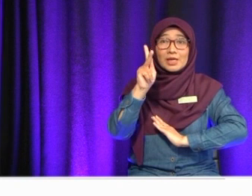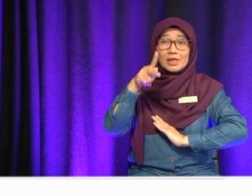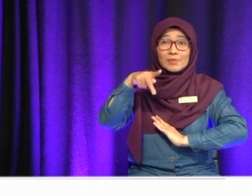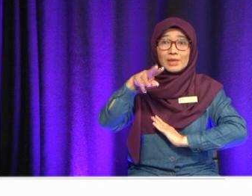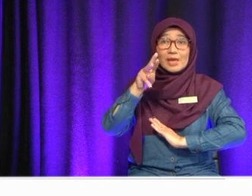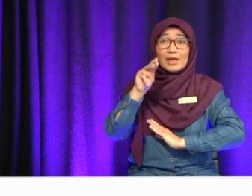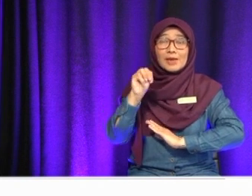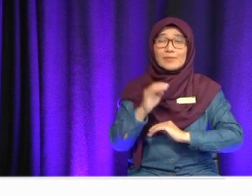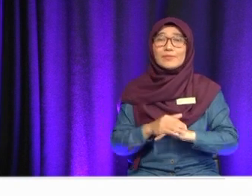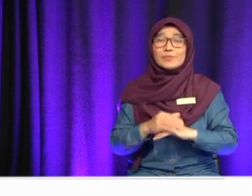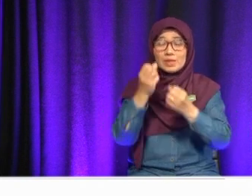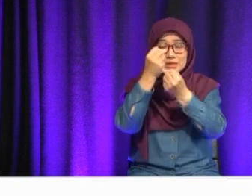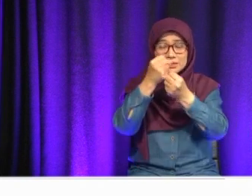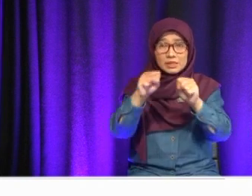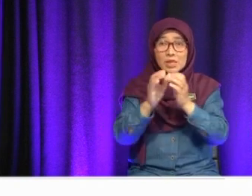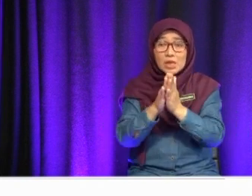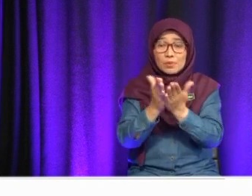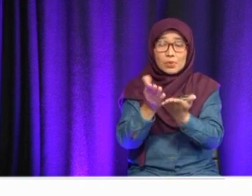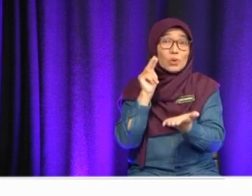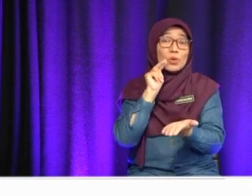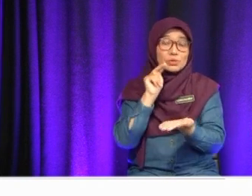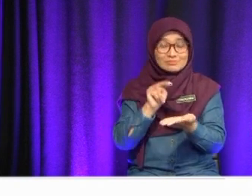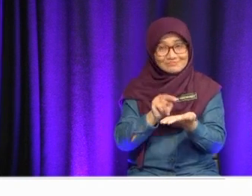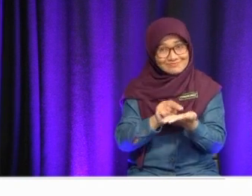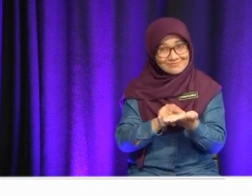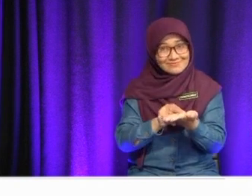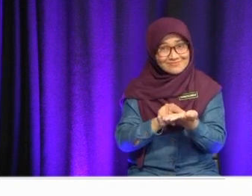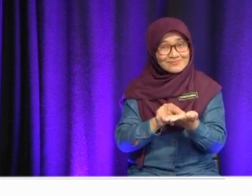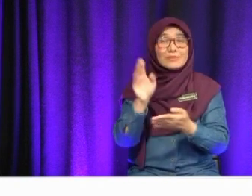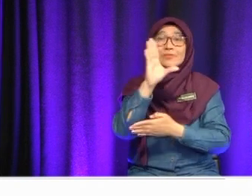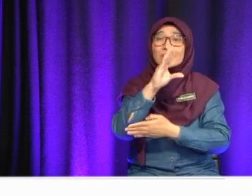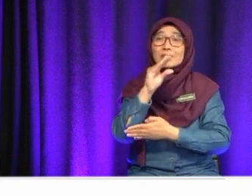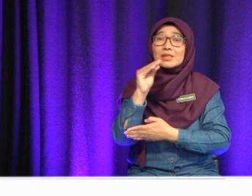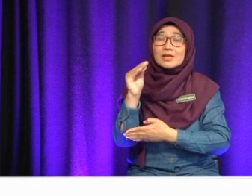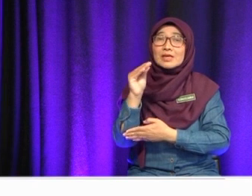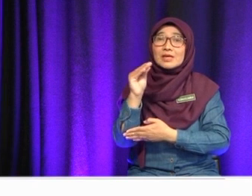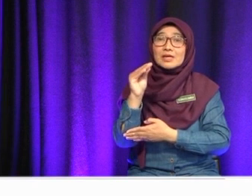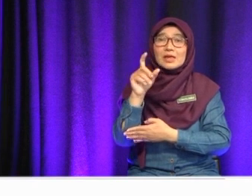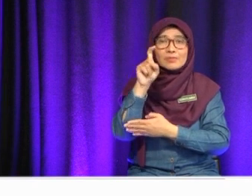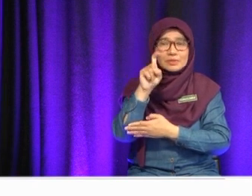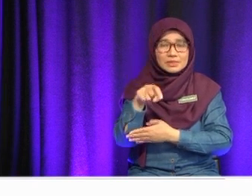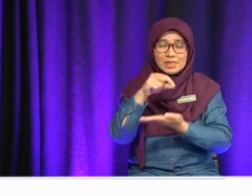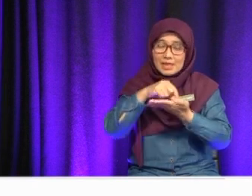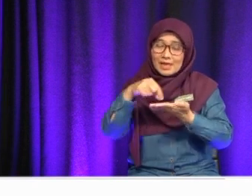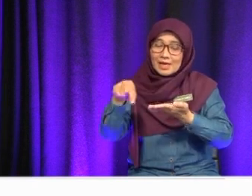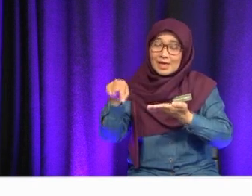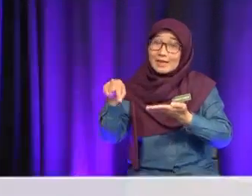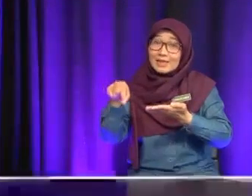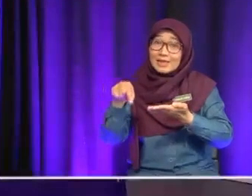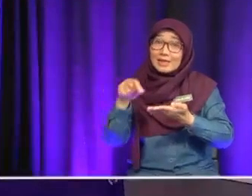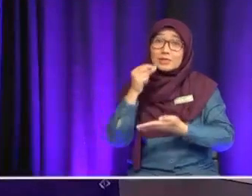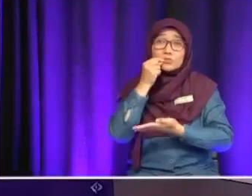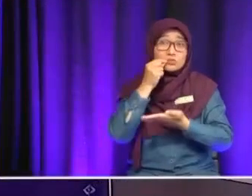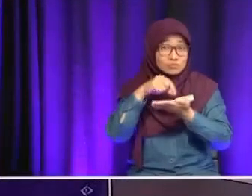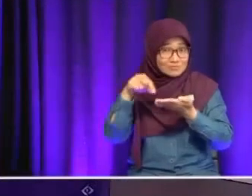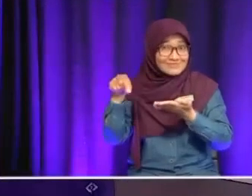jangan lupa sediakan juga buku nota. Dan yang ketiga, Mesti ada alat tulis. Okey. Dan